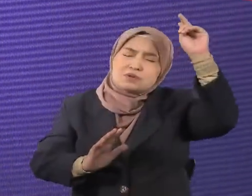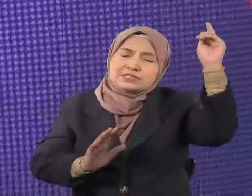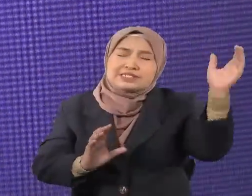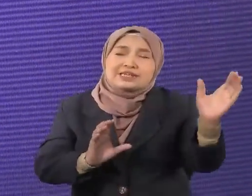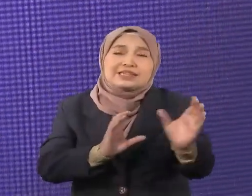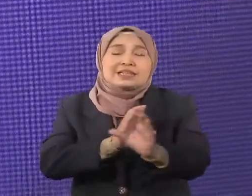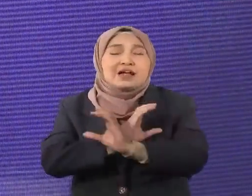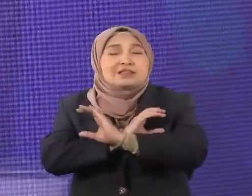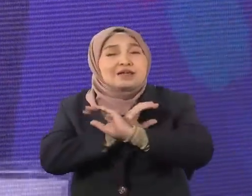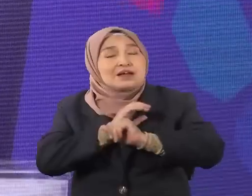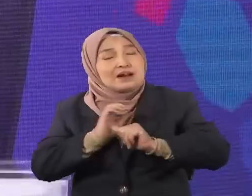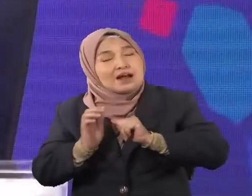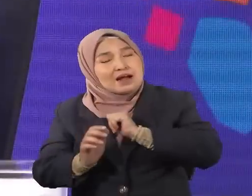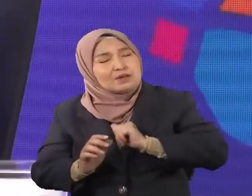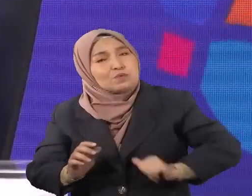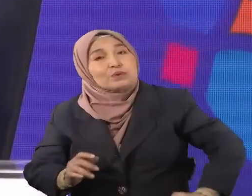teragung.